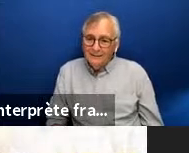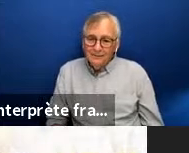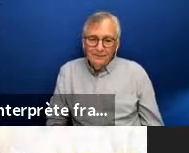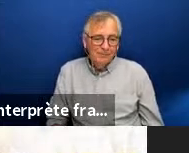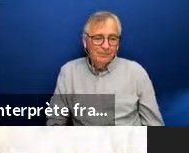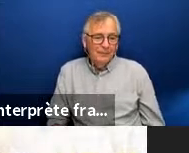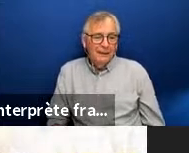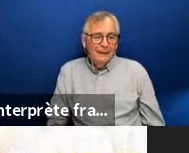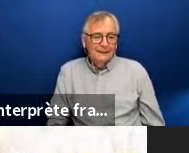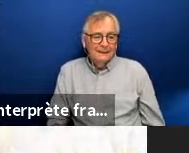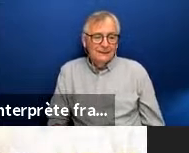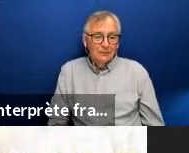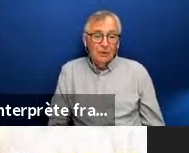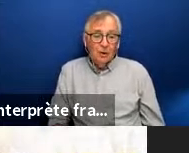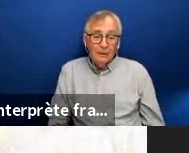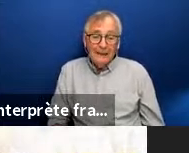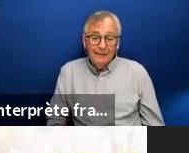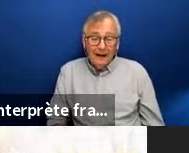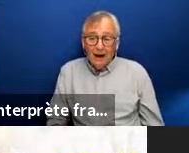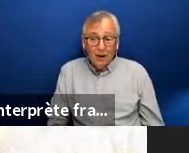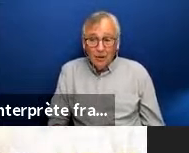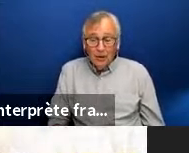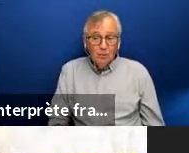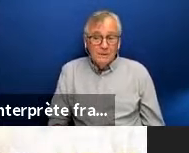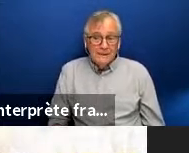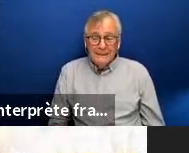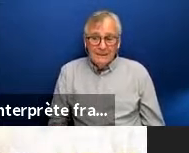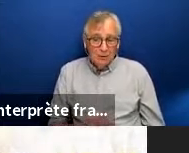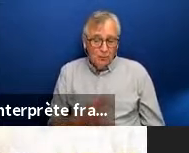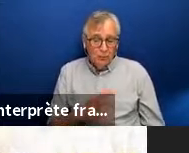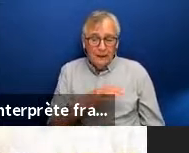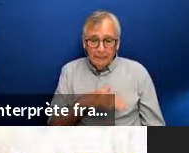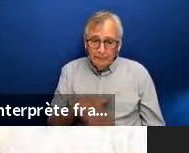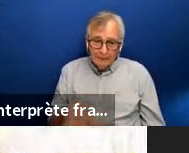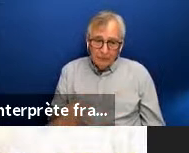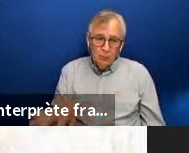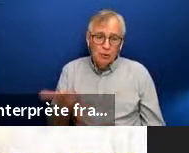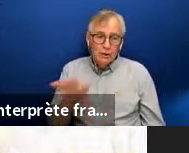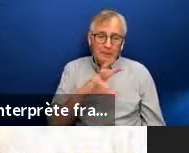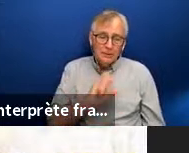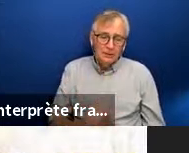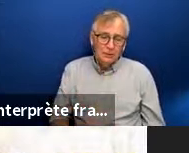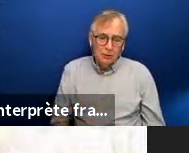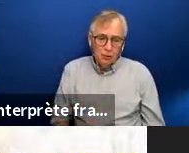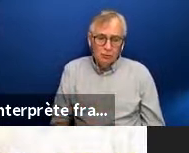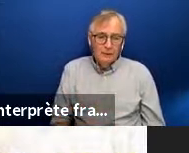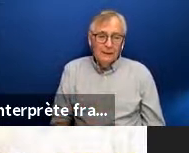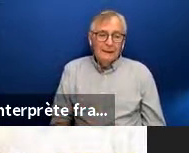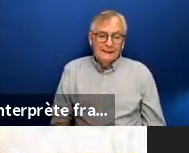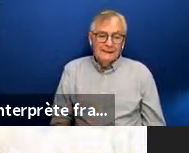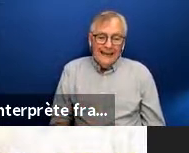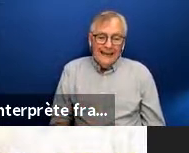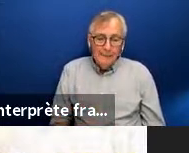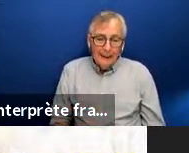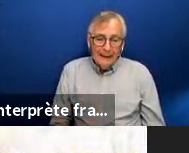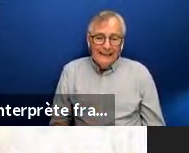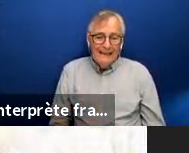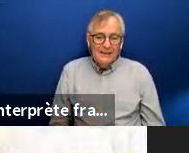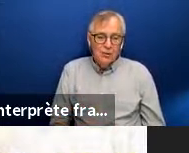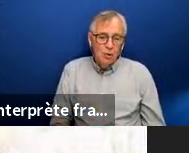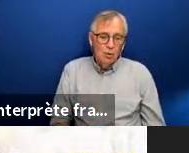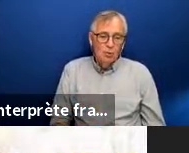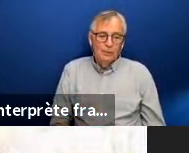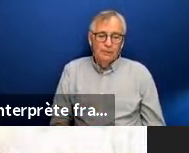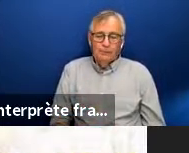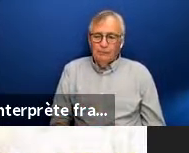littéraires. C'est ça. Donc, les valeurs aussi qui sont unanimes partout chez les personnes sourdes, c'est les mains,